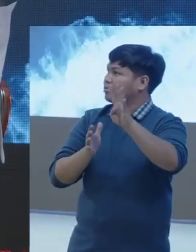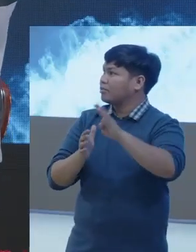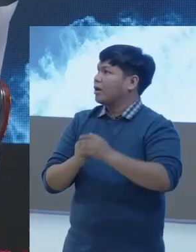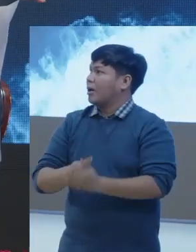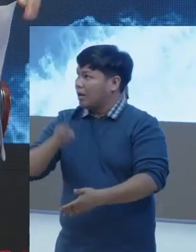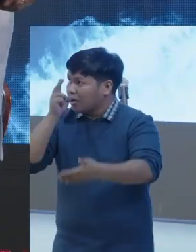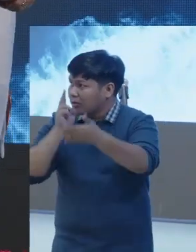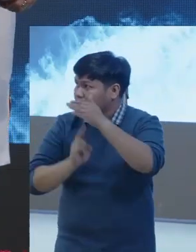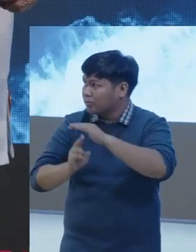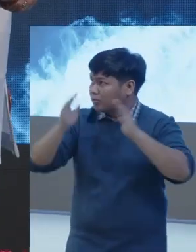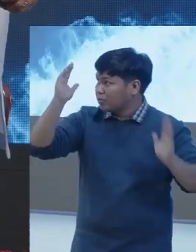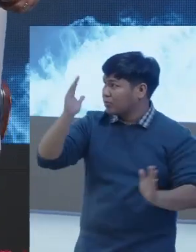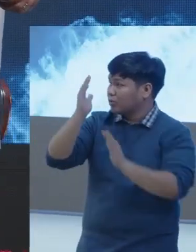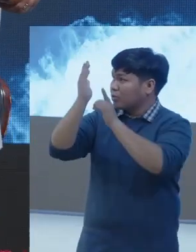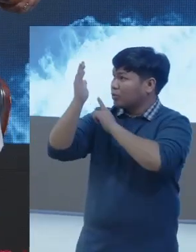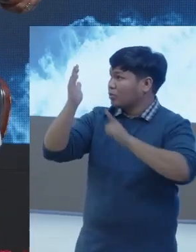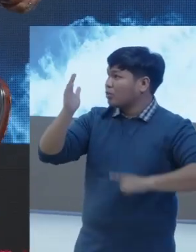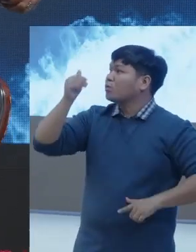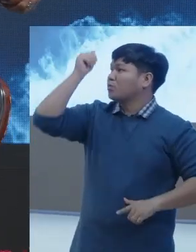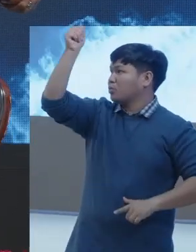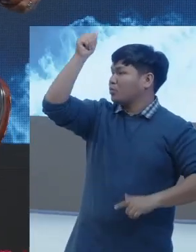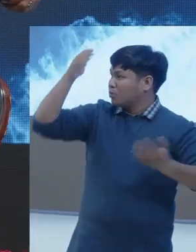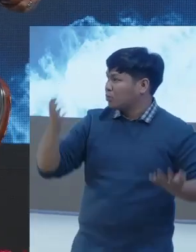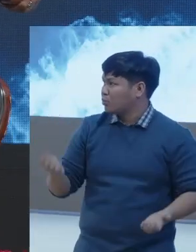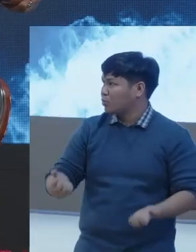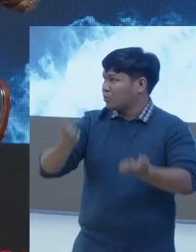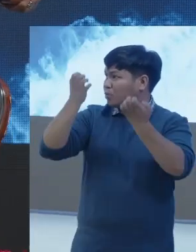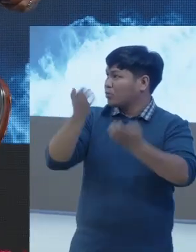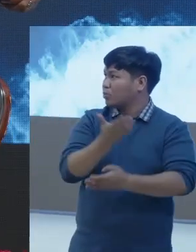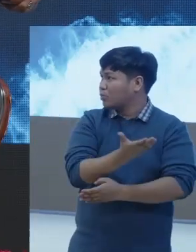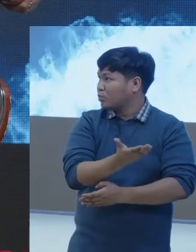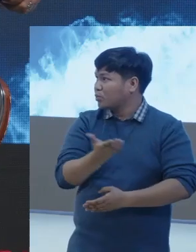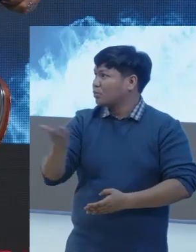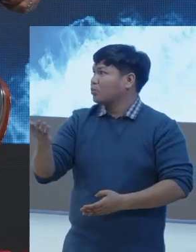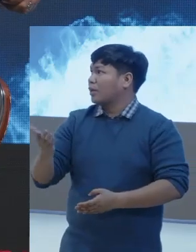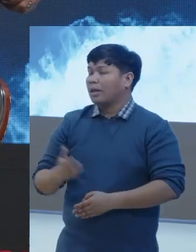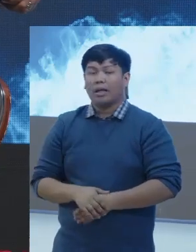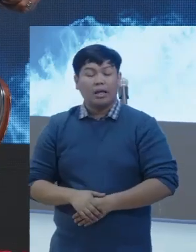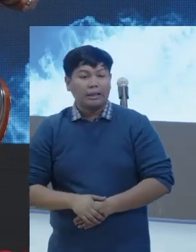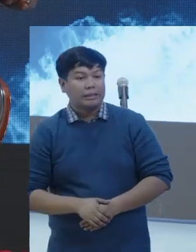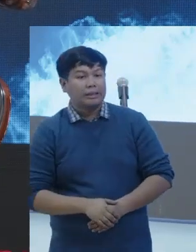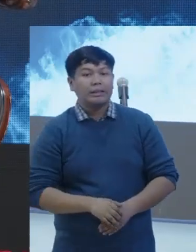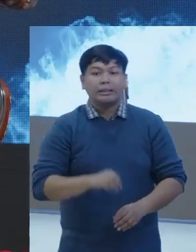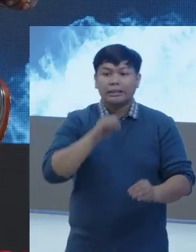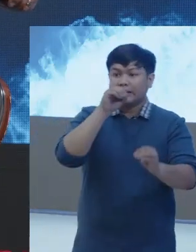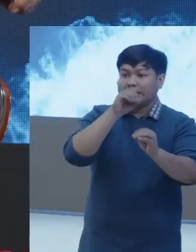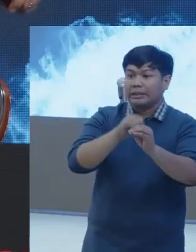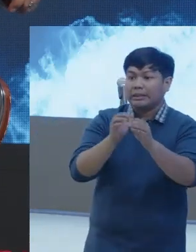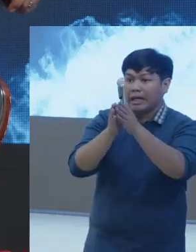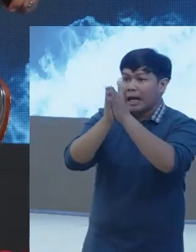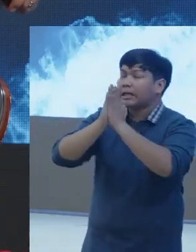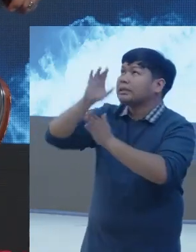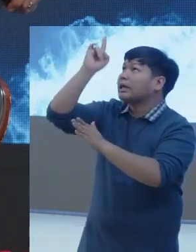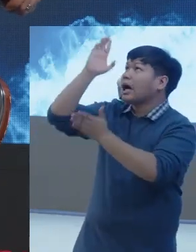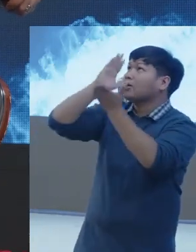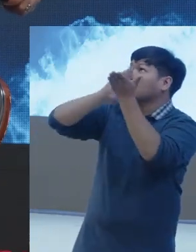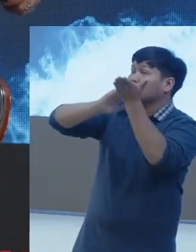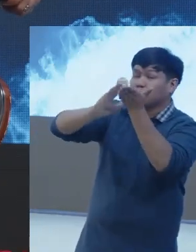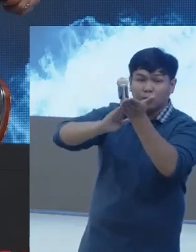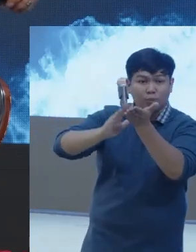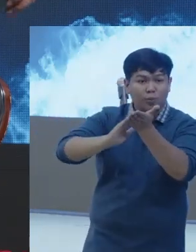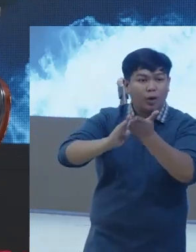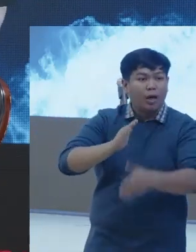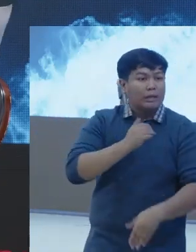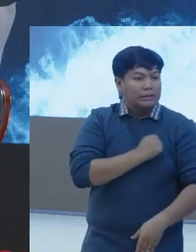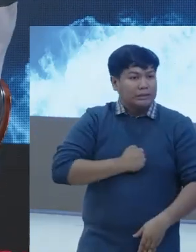yourselves before the Lord and He will exalt you. So sa kanilang paghingi ng tawad sa Diyos, pagsisisi